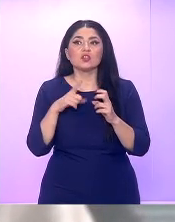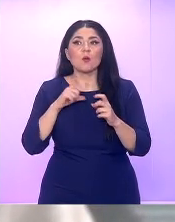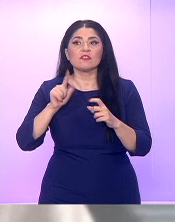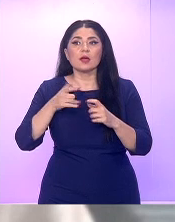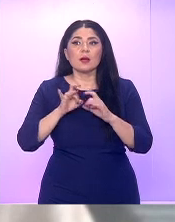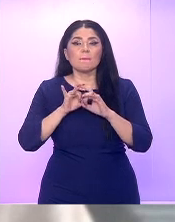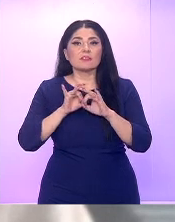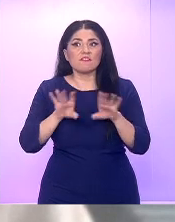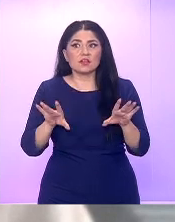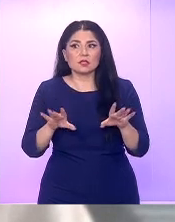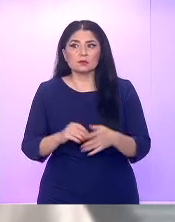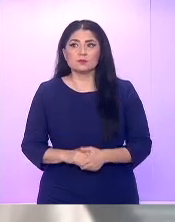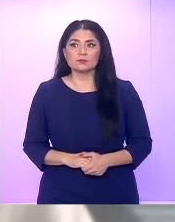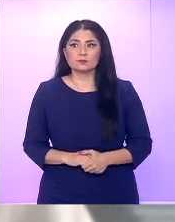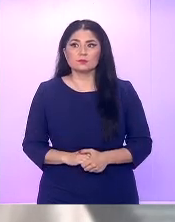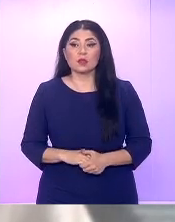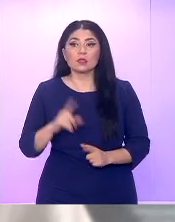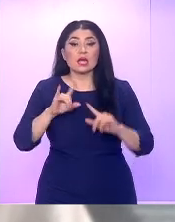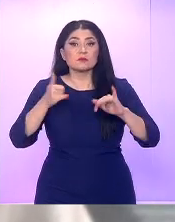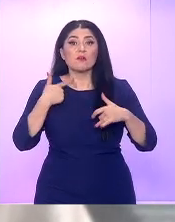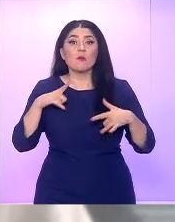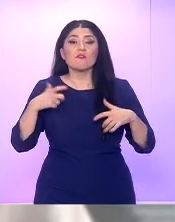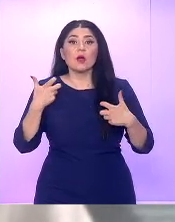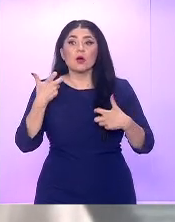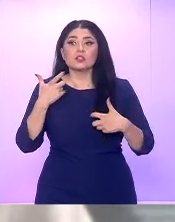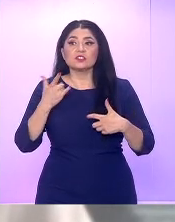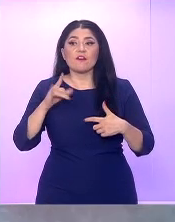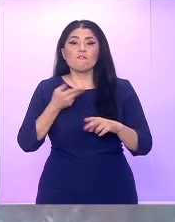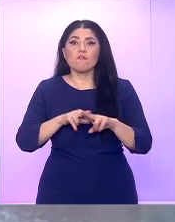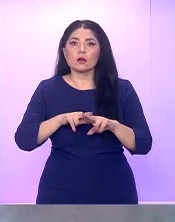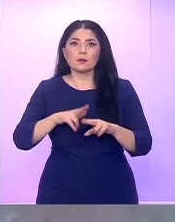чего, в принципе, возможно